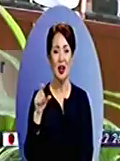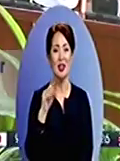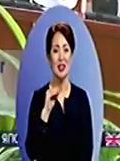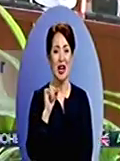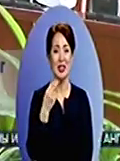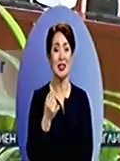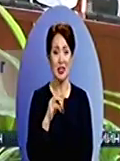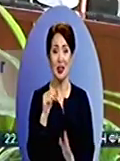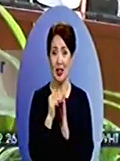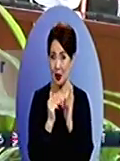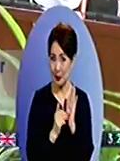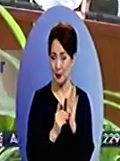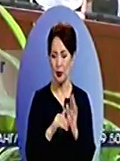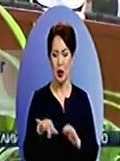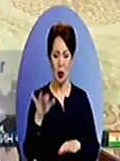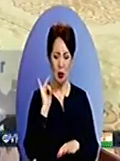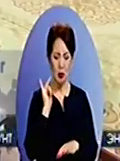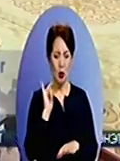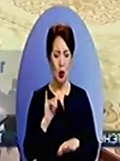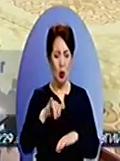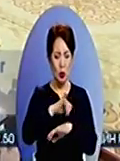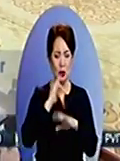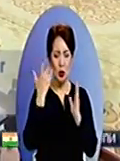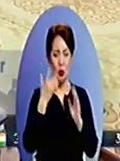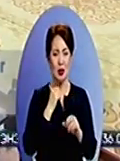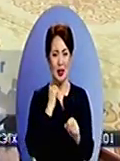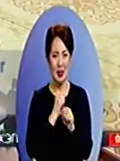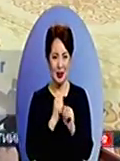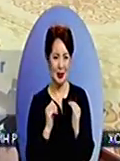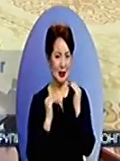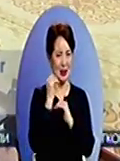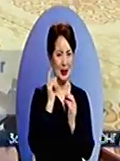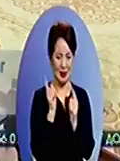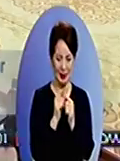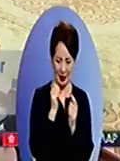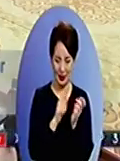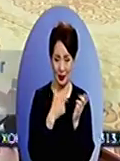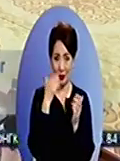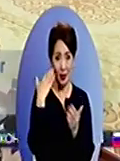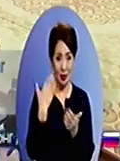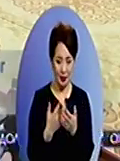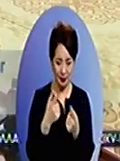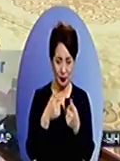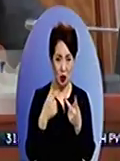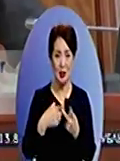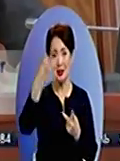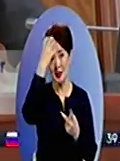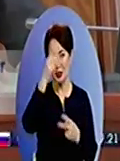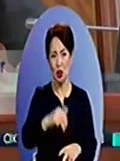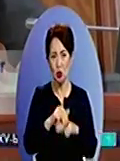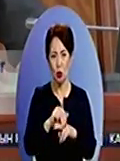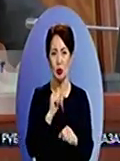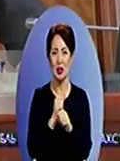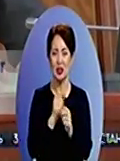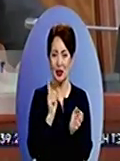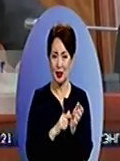улсын хурлын хариуцлагыг дээшлүүлэх чиглэлийн саналыг хамгийн ихээр гаргасан. За бас засгийн газрын тогтвортой ажиллах нөхцөлийг бүрдүүлэх